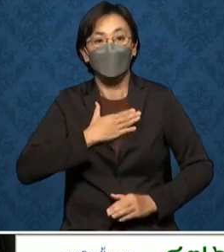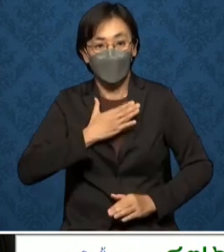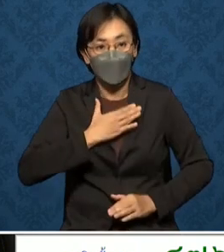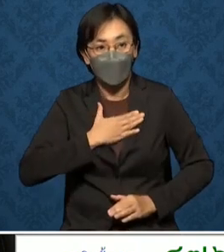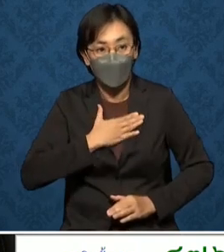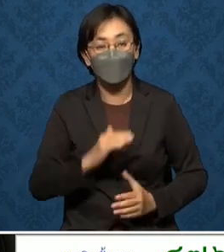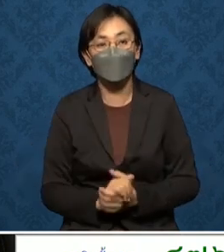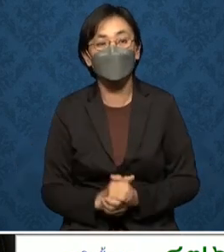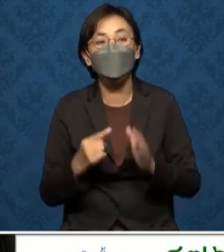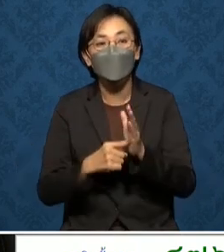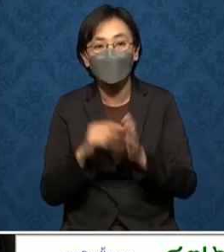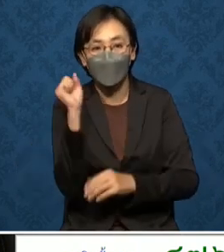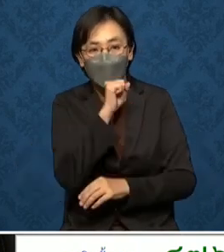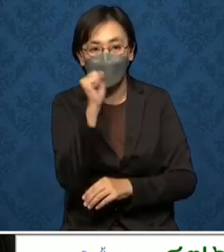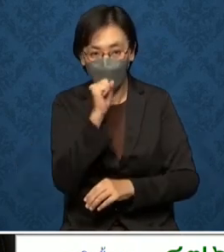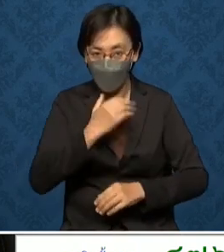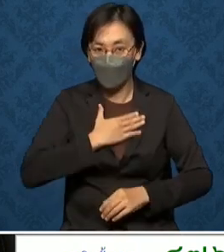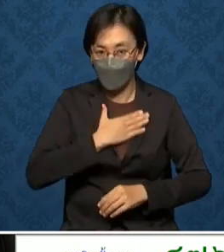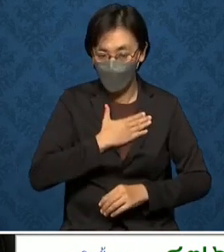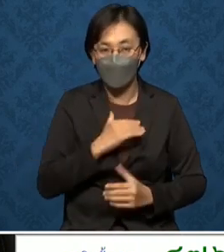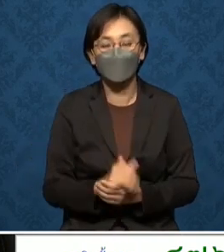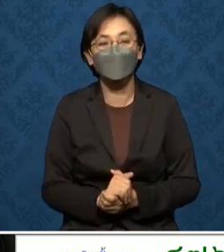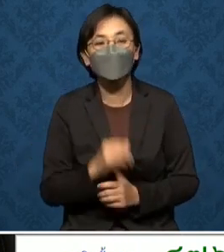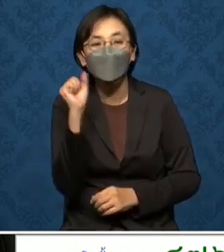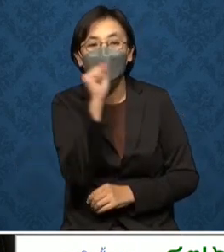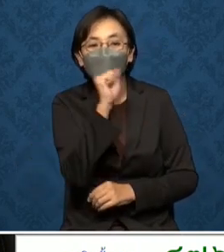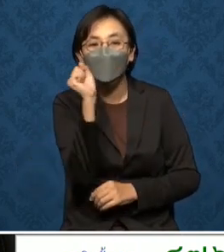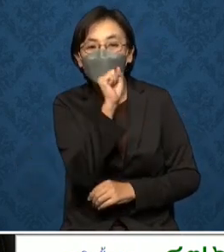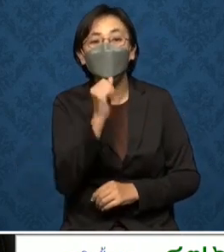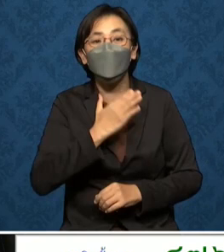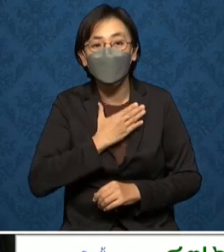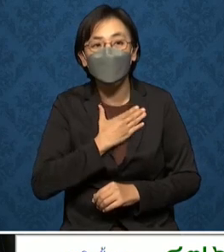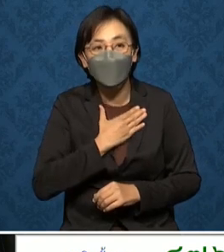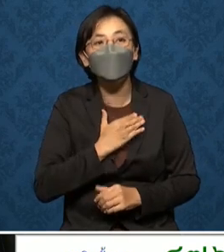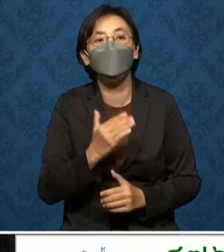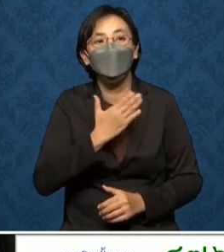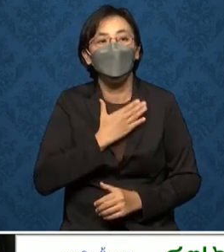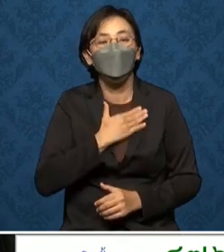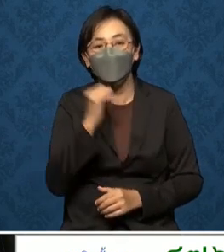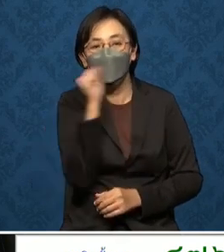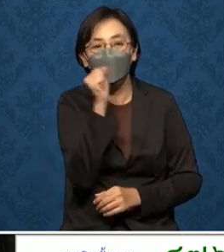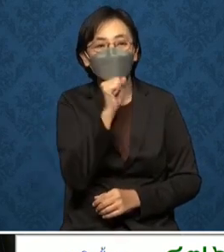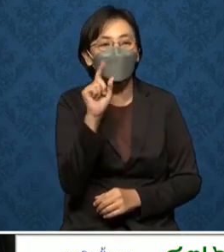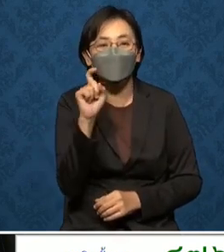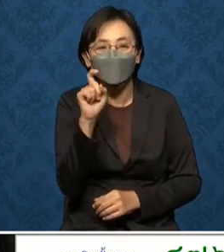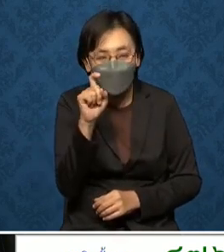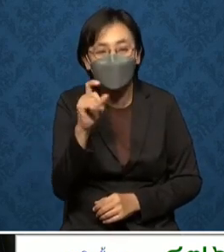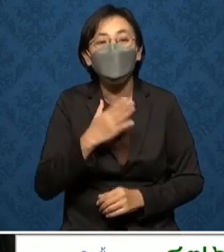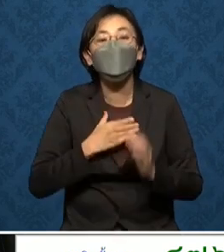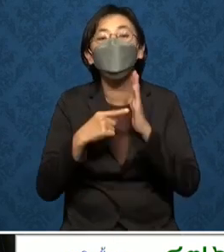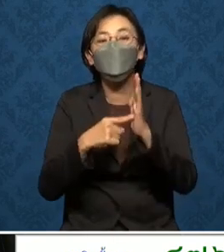สเปเพงซึ่งคงไมเป็เจ้าของธัสตเพราะว่ร้เพราะไม่เก็นั้นั